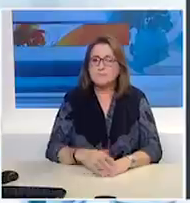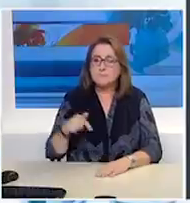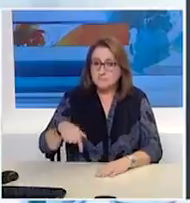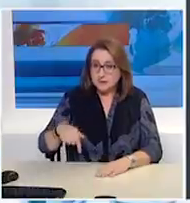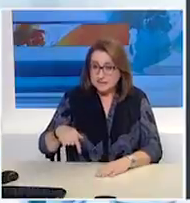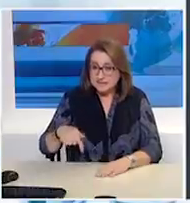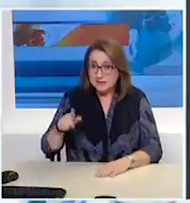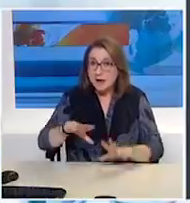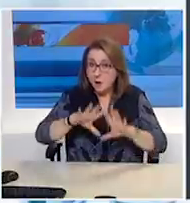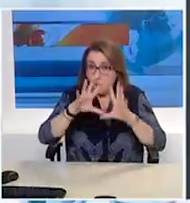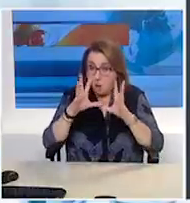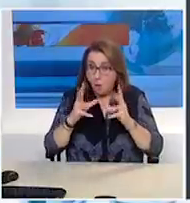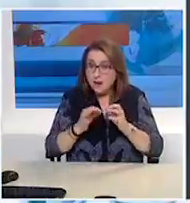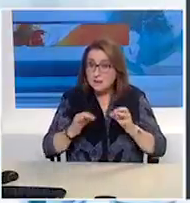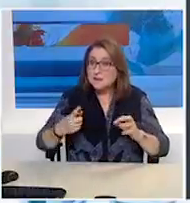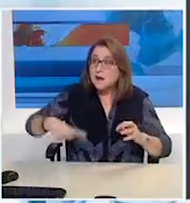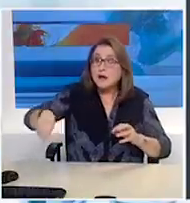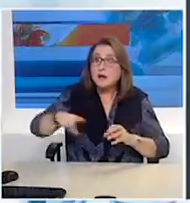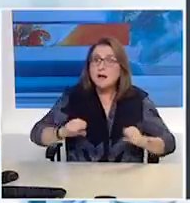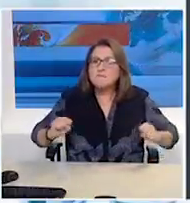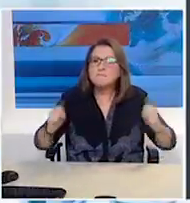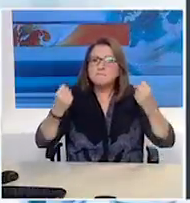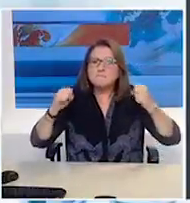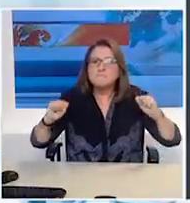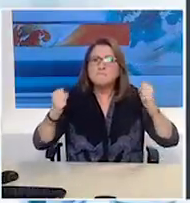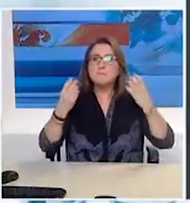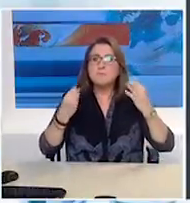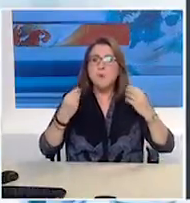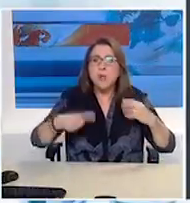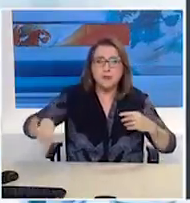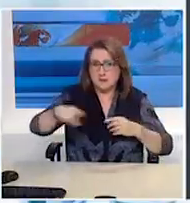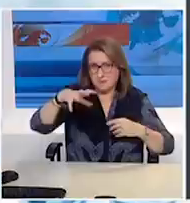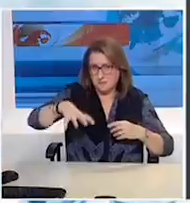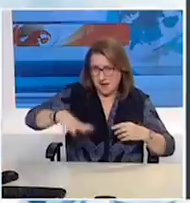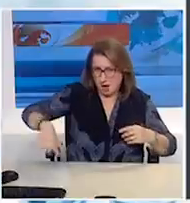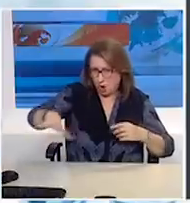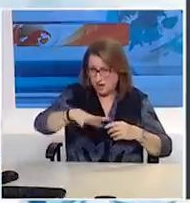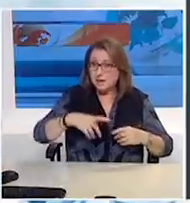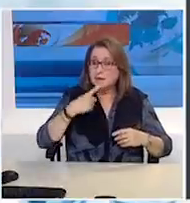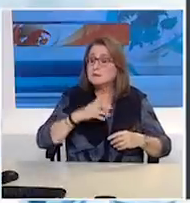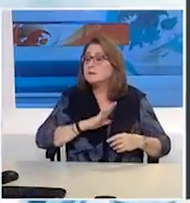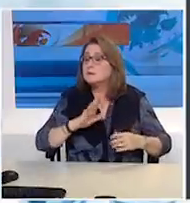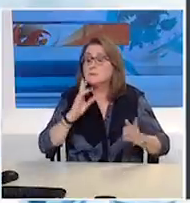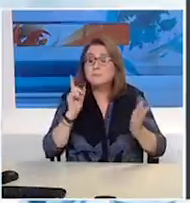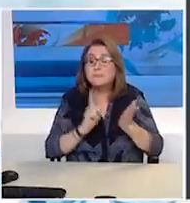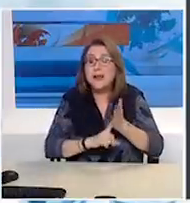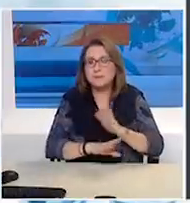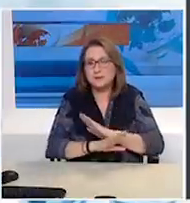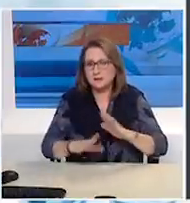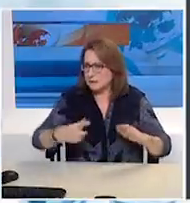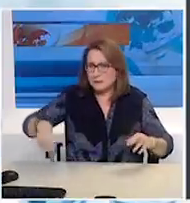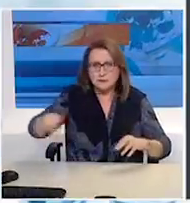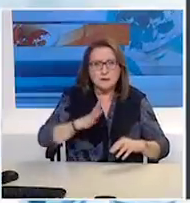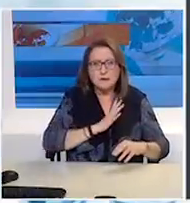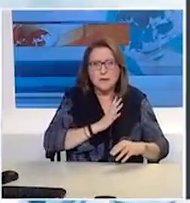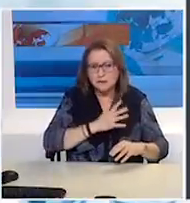των ανωτέρων μέτρων. Θα ήθελα να υπενθυμίσω ότι τα μέτρα αποσκοπούν πριν από οτιδήποτε άλλο στην προστασία της τοπικής κοινωνίας, των κατοίκων της